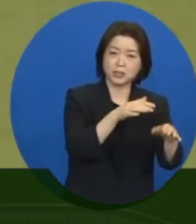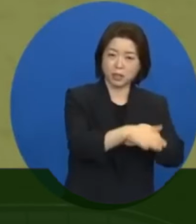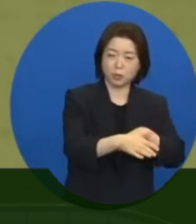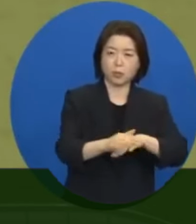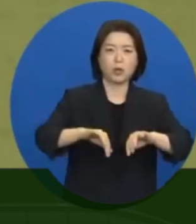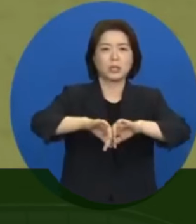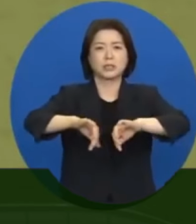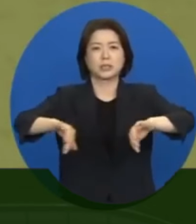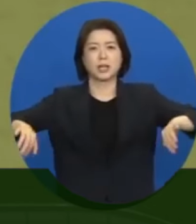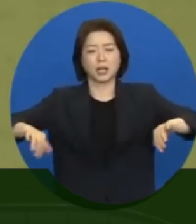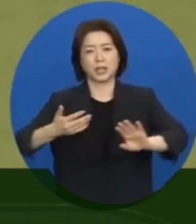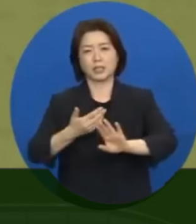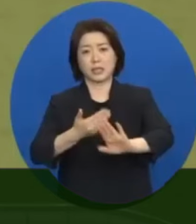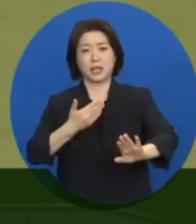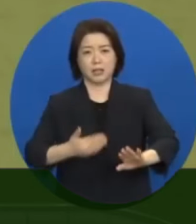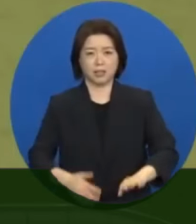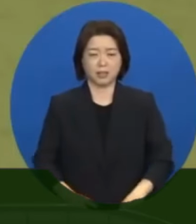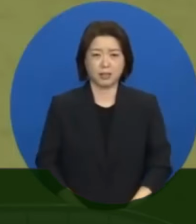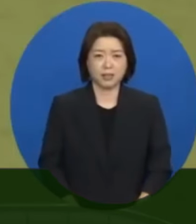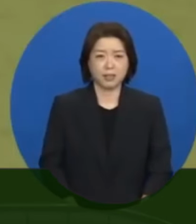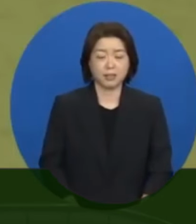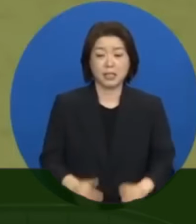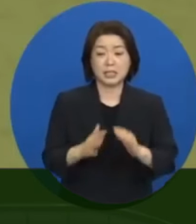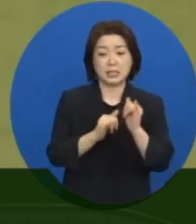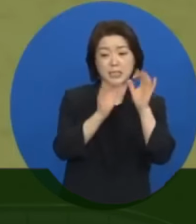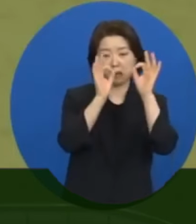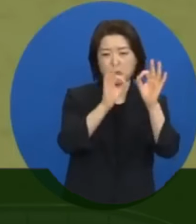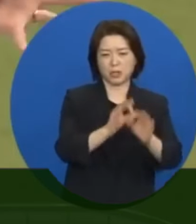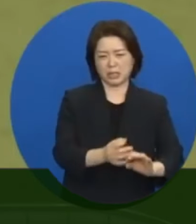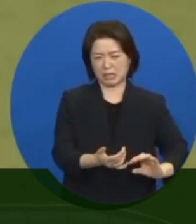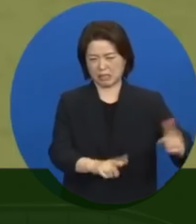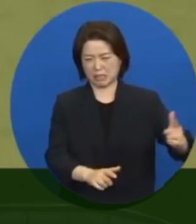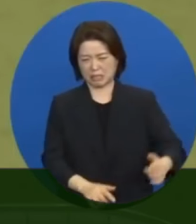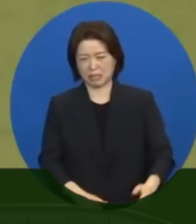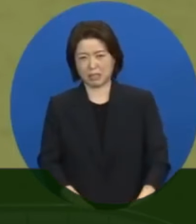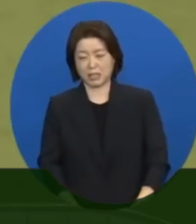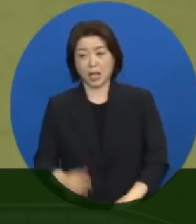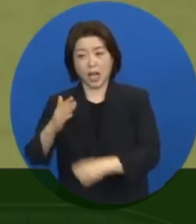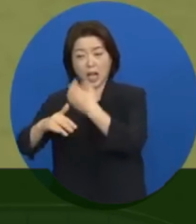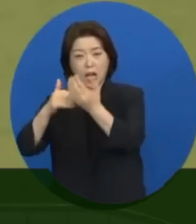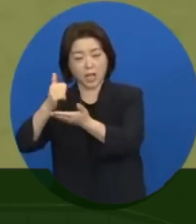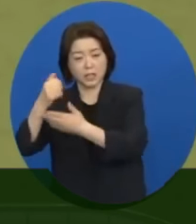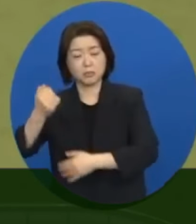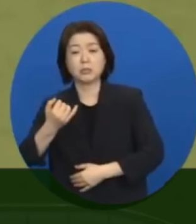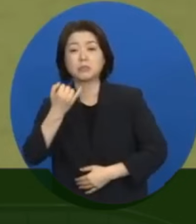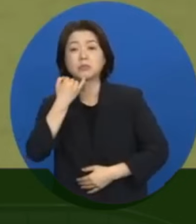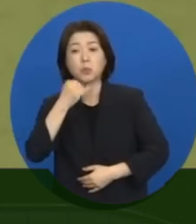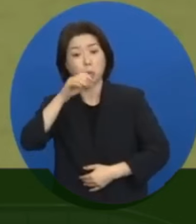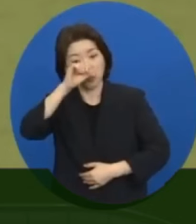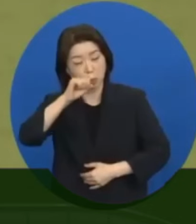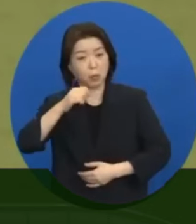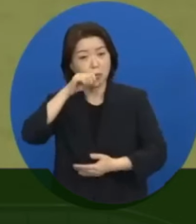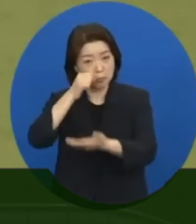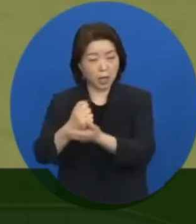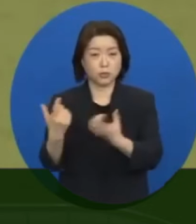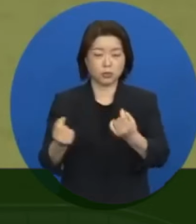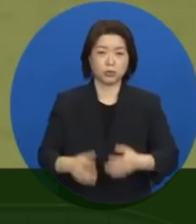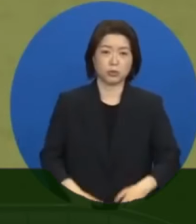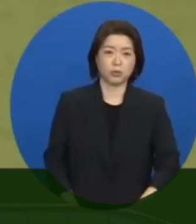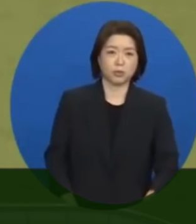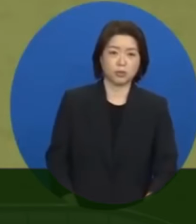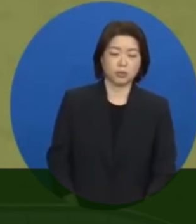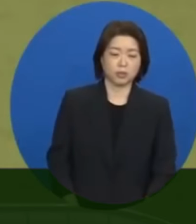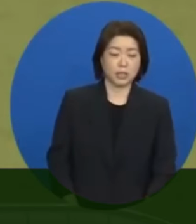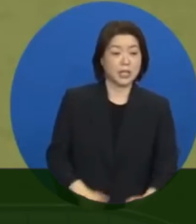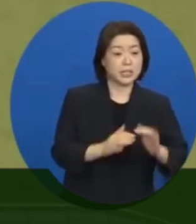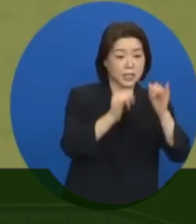전혀 다르다고 하는 거예요 사람이 보기는 아닌데 하나님 보시기 맞다라고 할 수 있고 사람이 보기엔 맞는데 하나님 보시기는